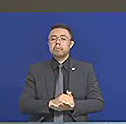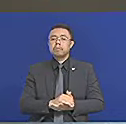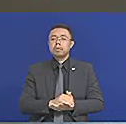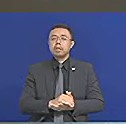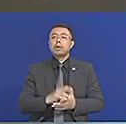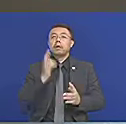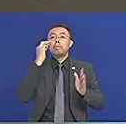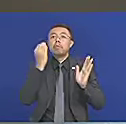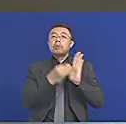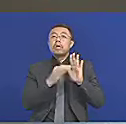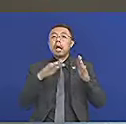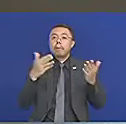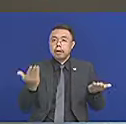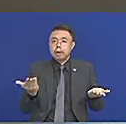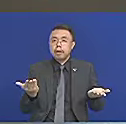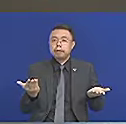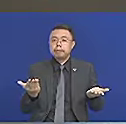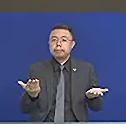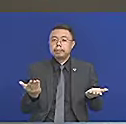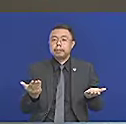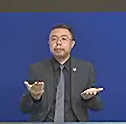Sebagai buktinya, saudaraku,